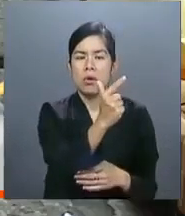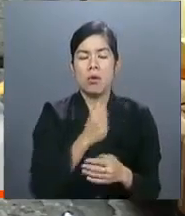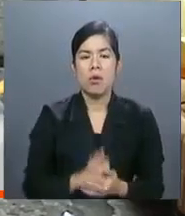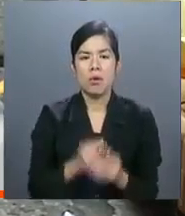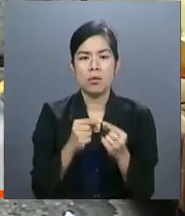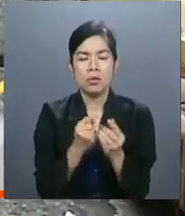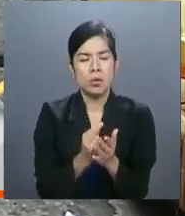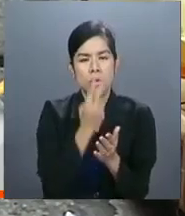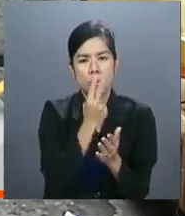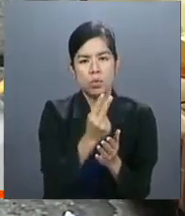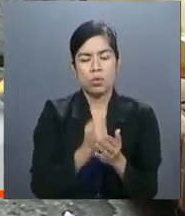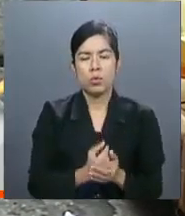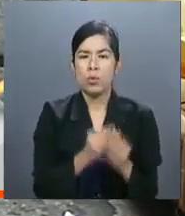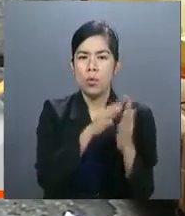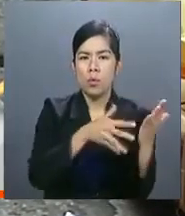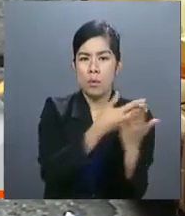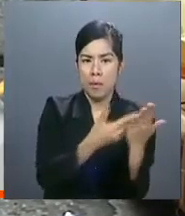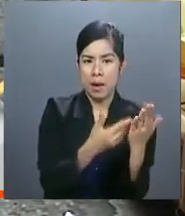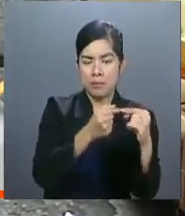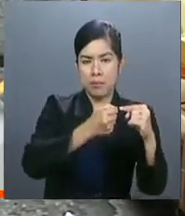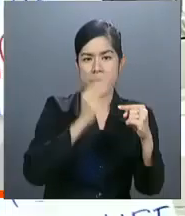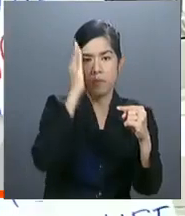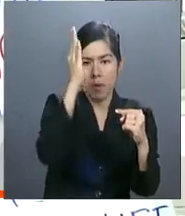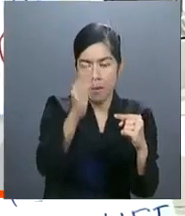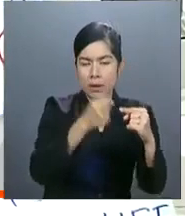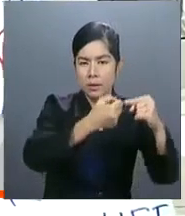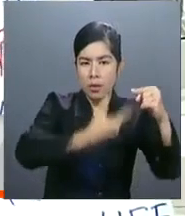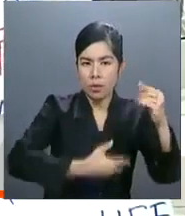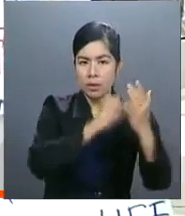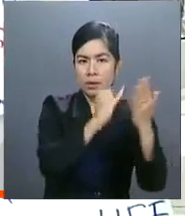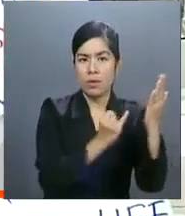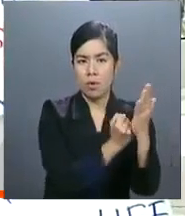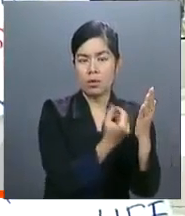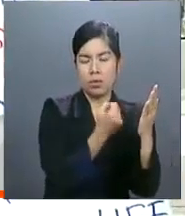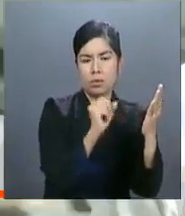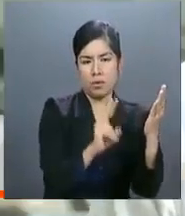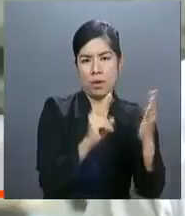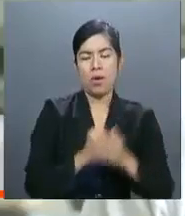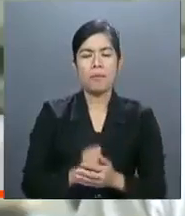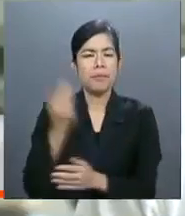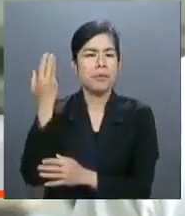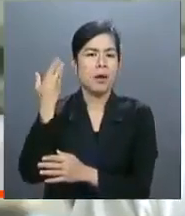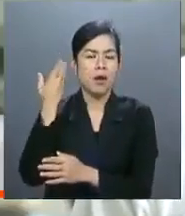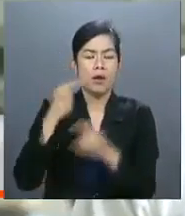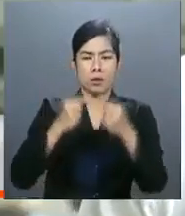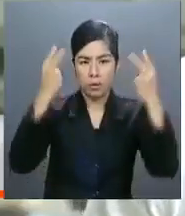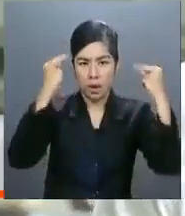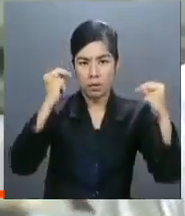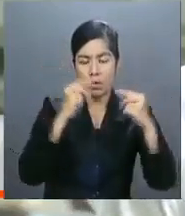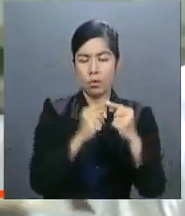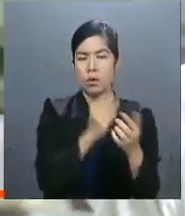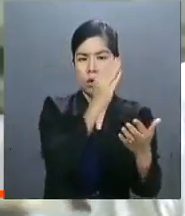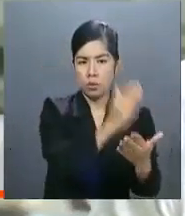ยบายสำรวจแร่ในอีก12จังหวัดด้วยแม้ก่อนหน้านี้นายกรัฐมนตรีได้สั่งระงับการสำรวจไปแล้วตามที่กลุ่มชาวบ้